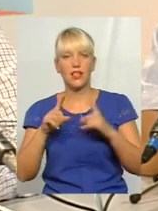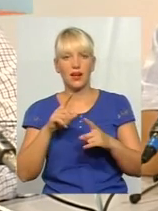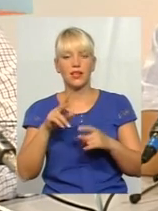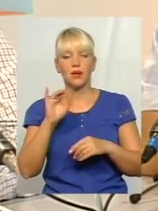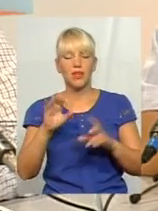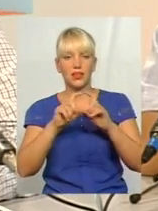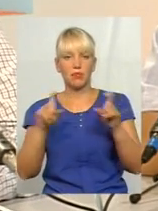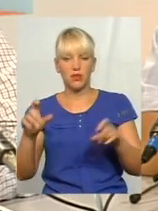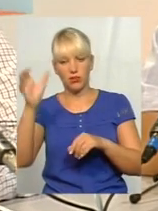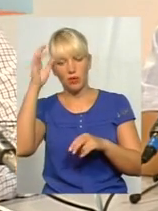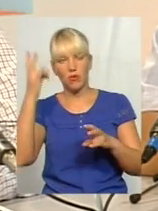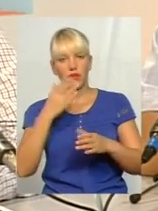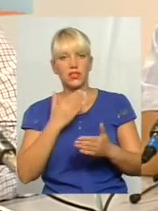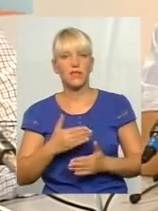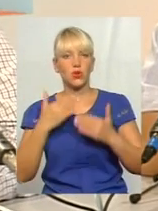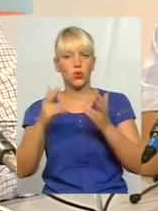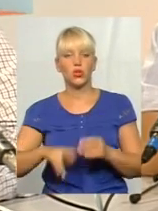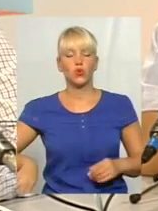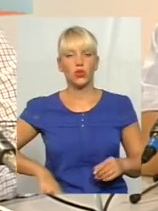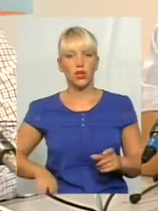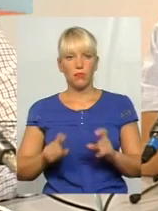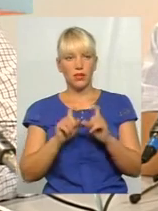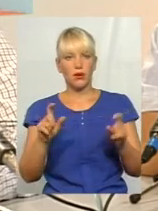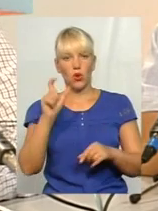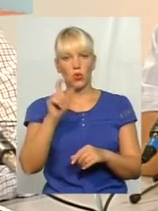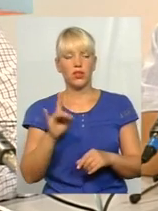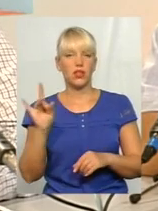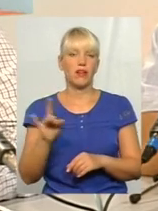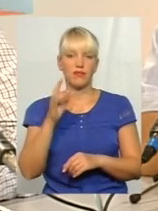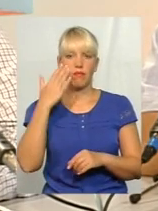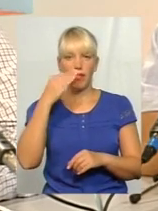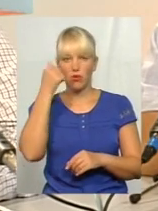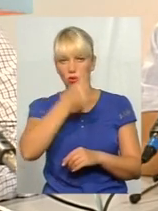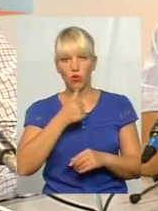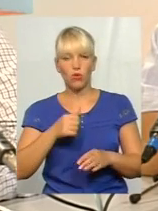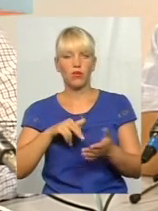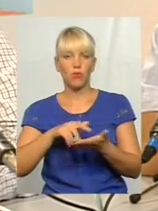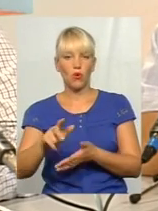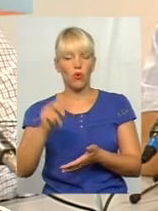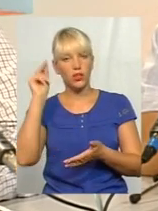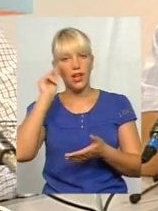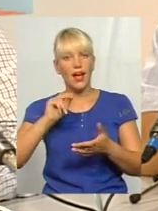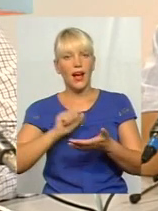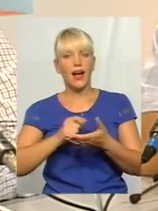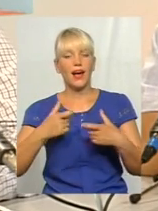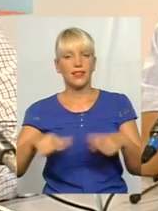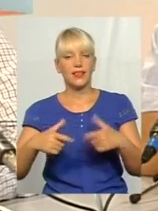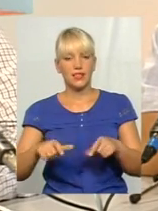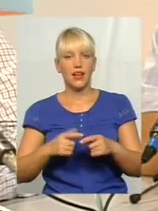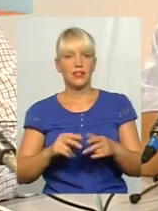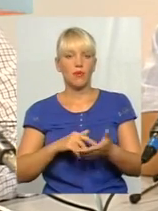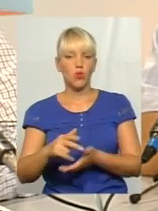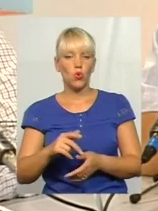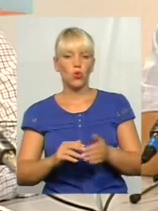звернутися до директора Департаменту людина раз пть років кожен вчитель проходить атестацію проходить курси підвищення